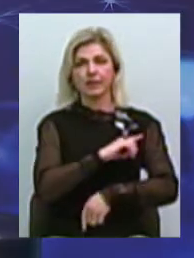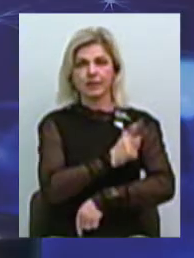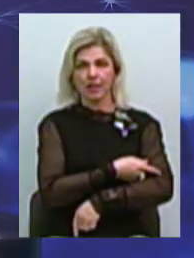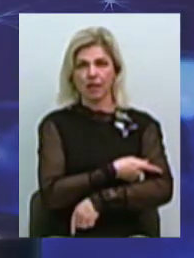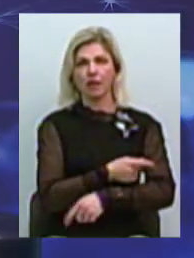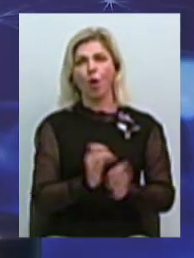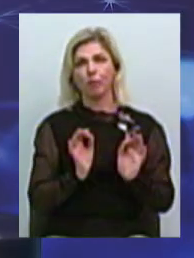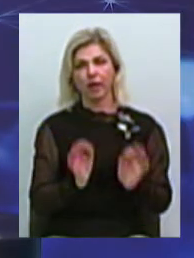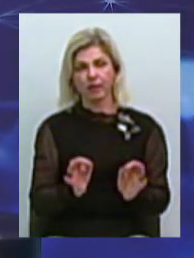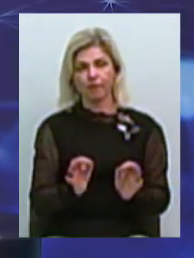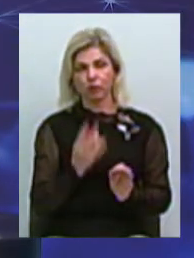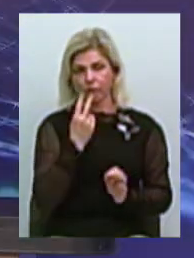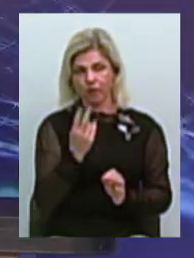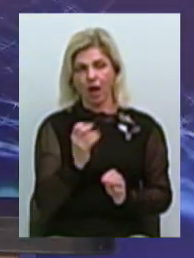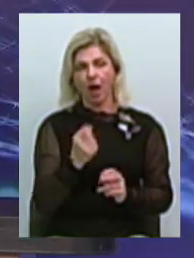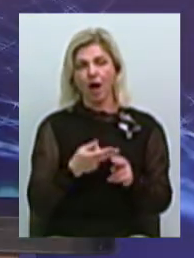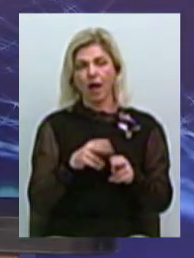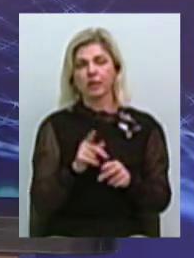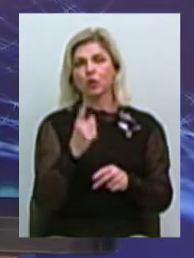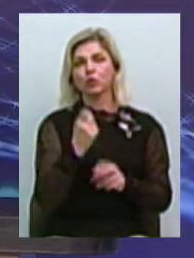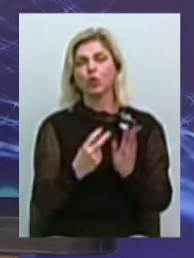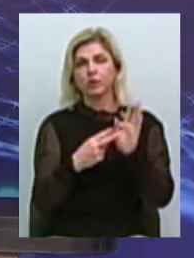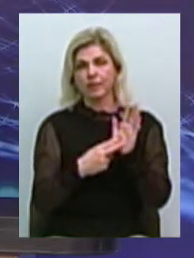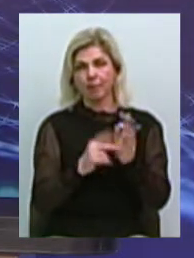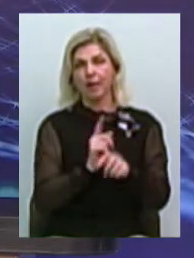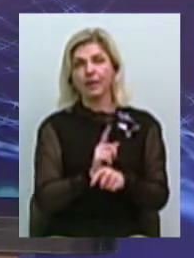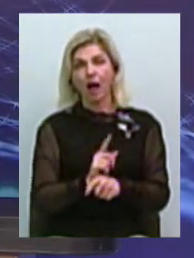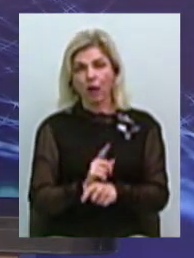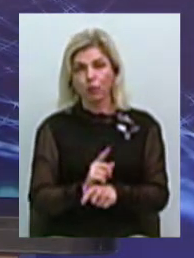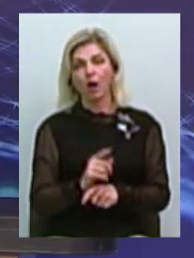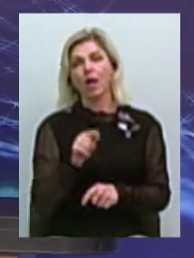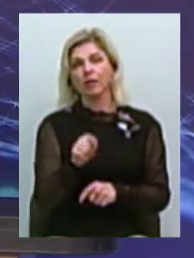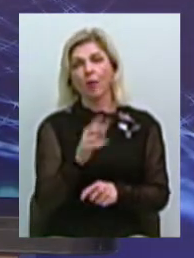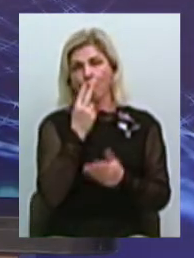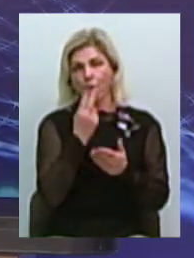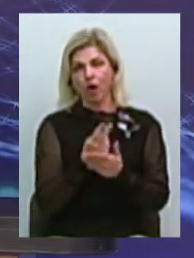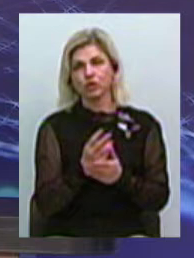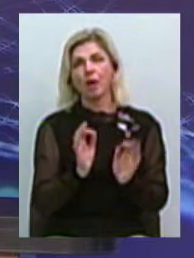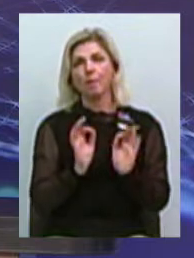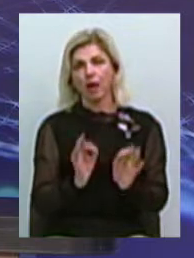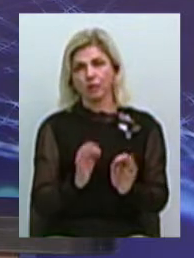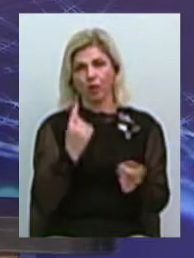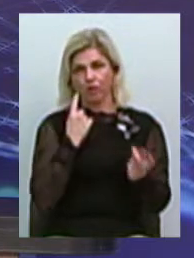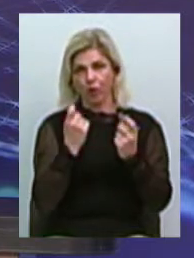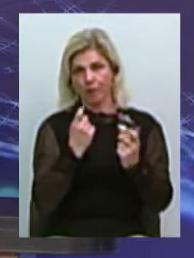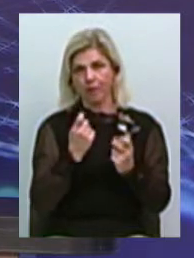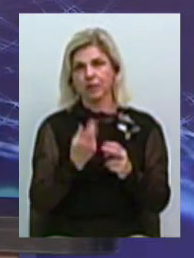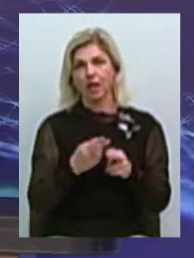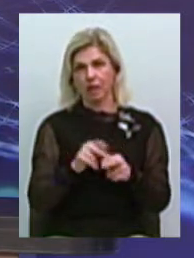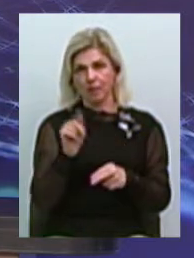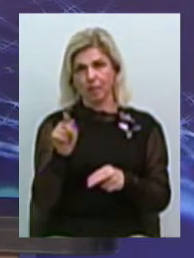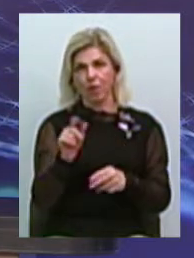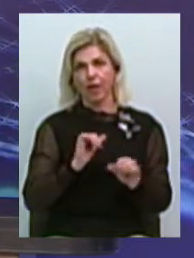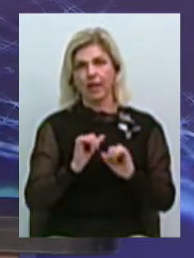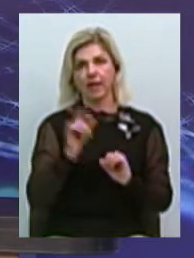об'єктивно. Адже оті індикатори 107, які я щойно назвала, вони покажуть достовірну інформацію самому керівнику.